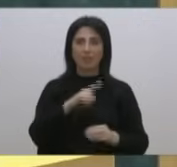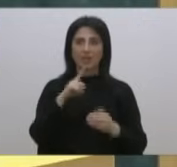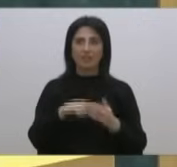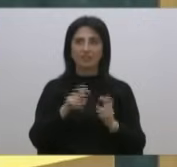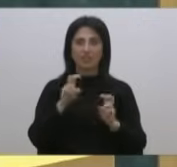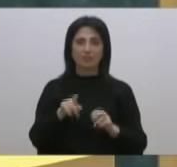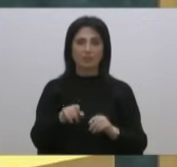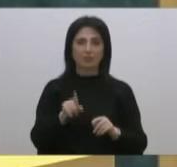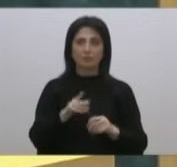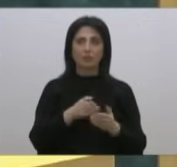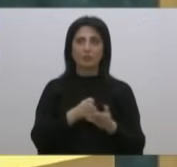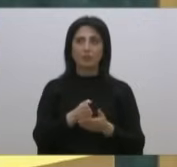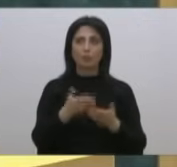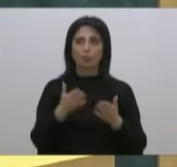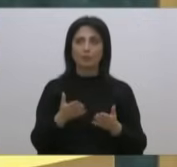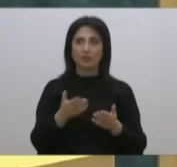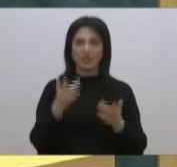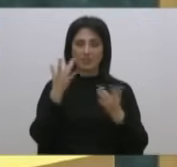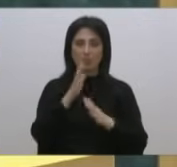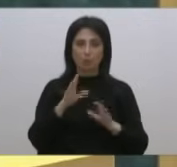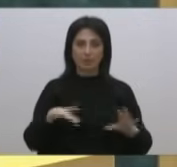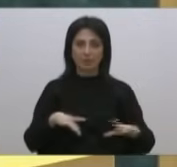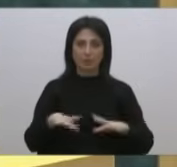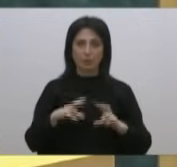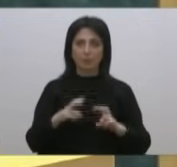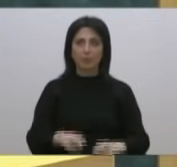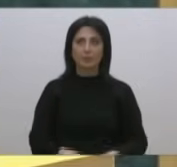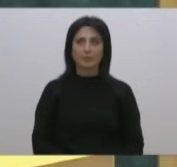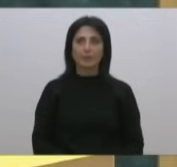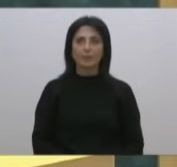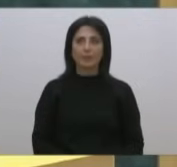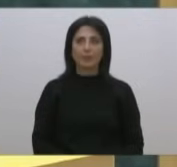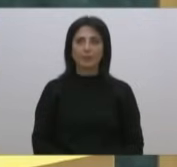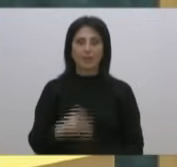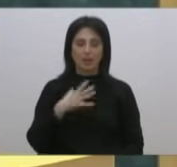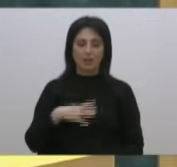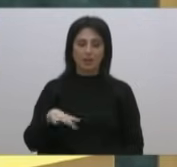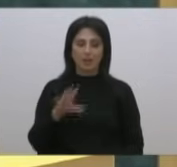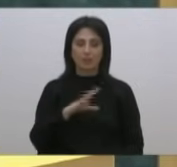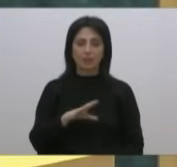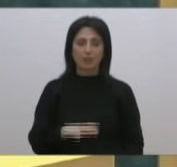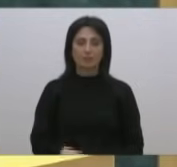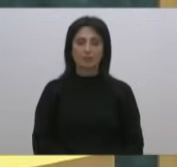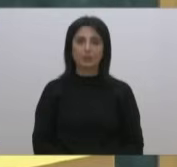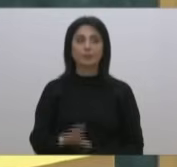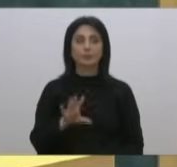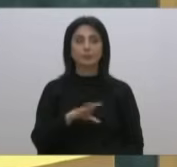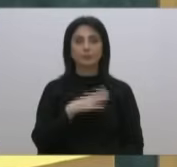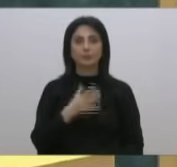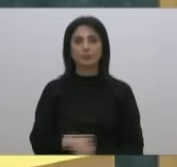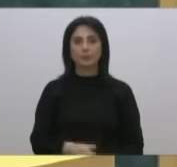კითხვის ნიშნის დასმა ამის მიმართ უბრალოდ წარმოუდგენელი სპეკულაციაა. ანუ ქვეყანას